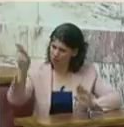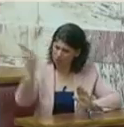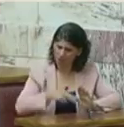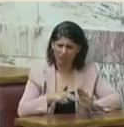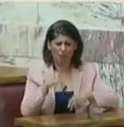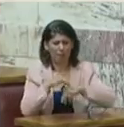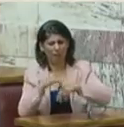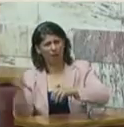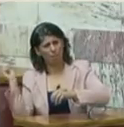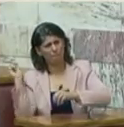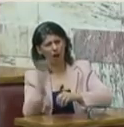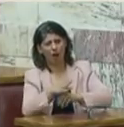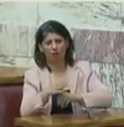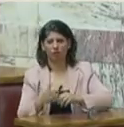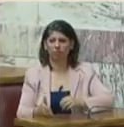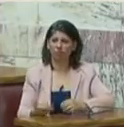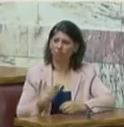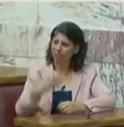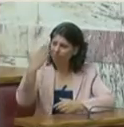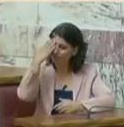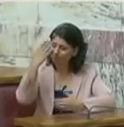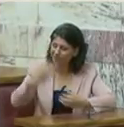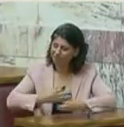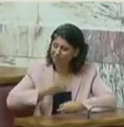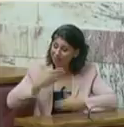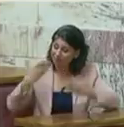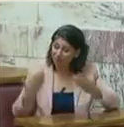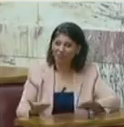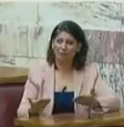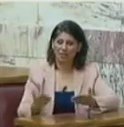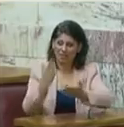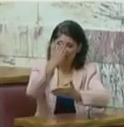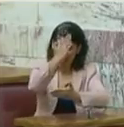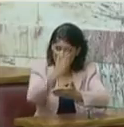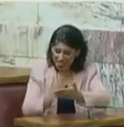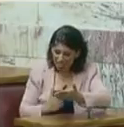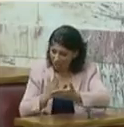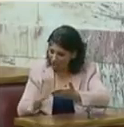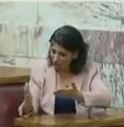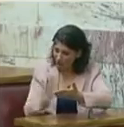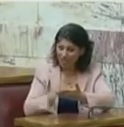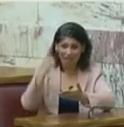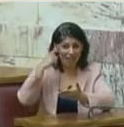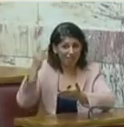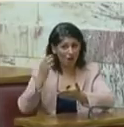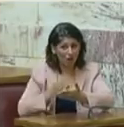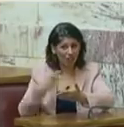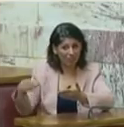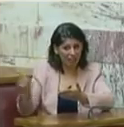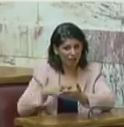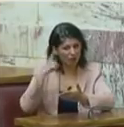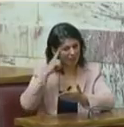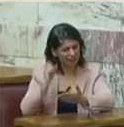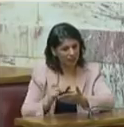λιθοβολείτε. Τιμή μας, γιατί επαναλαμβάνω, οι διαχωριστικές γραμμές, οι ιδεολογικές διαφορές είναι γνωστές. Το δικό